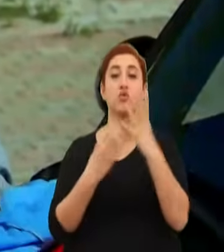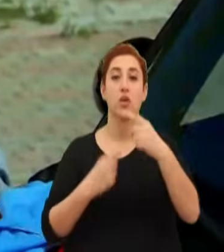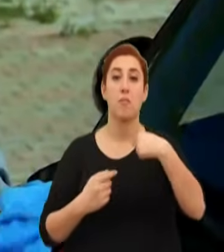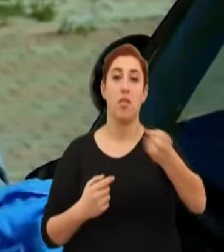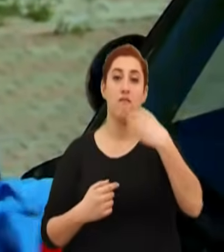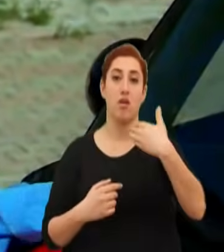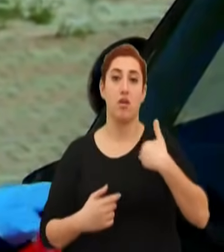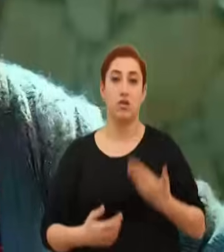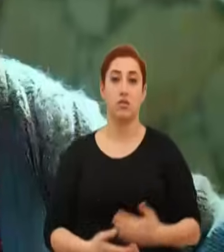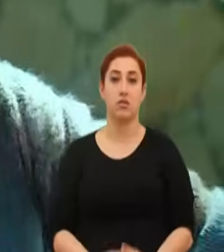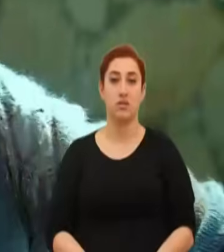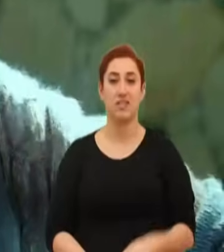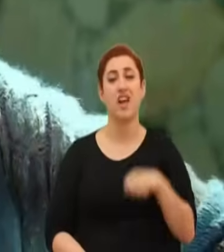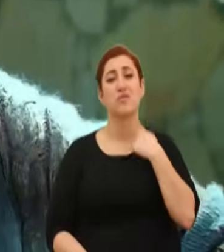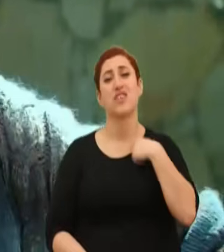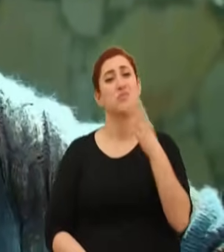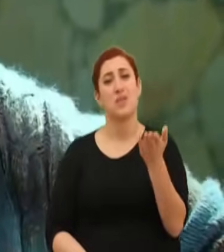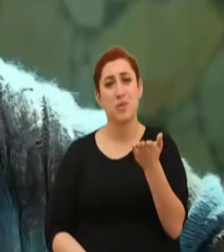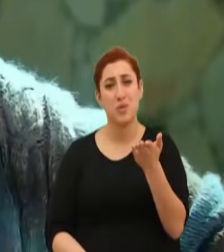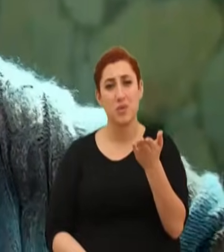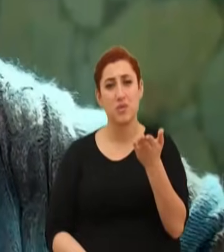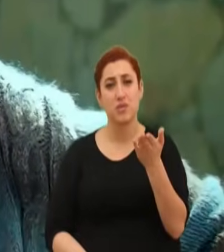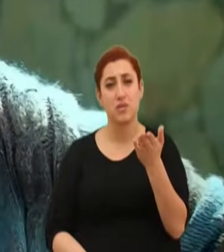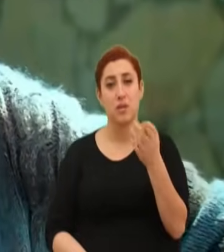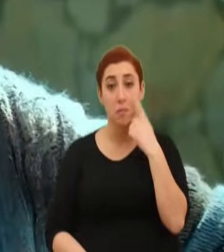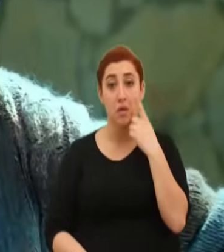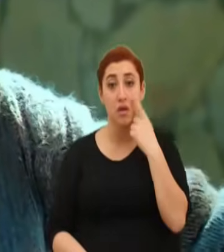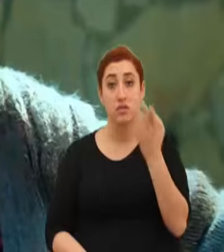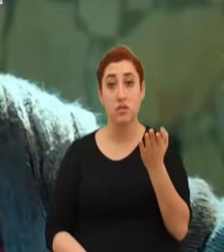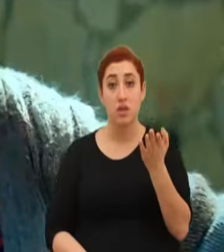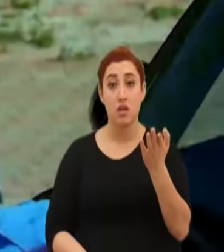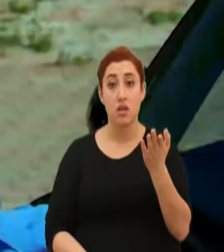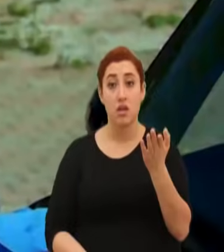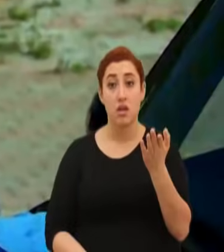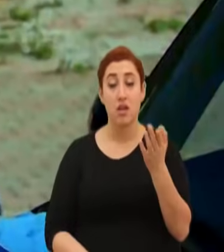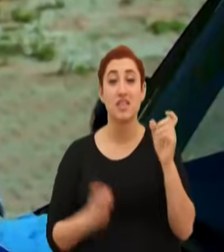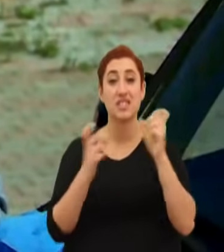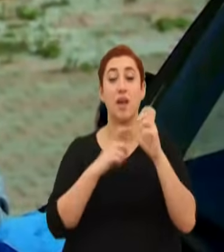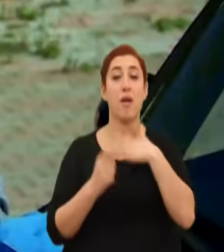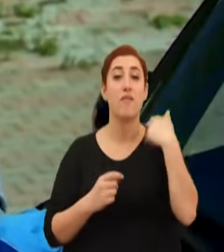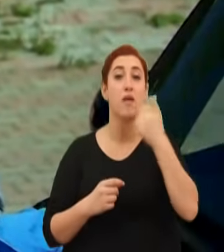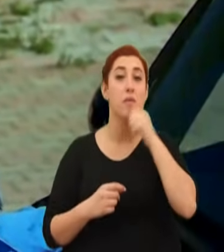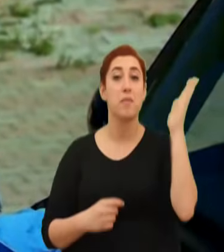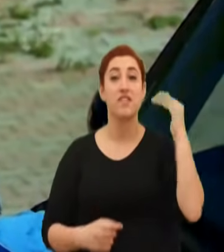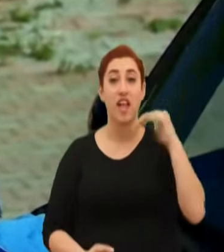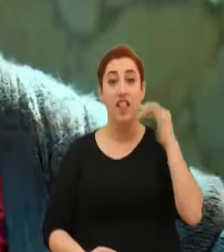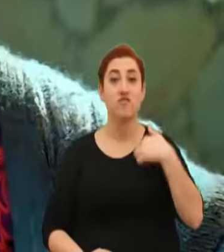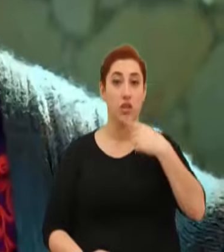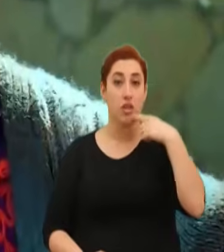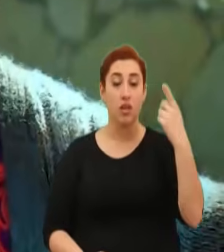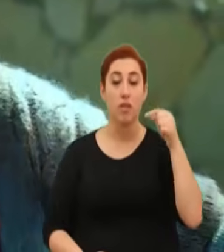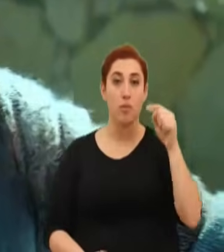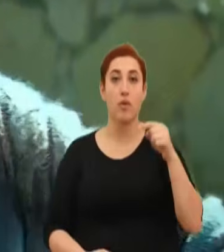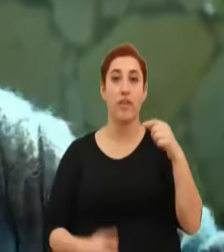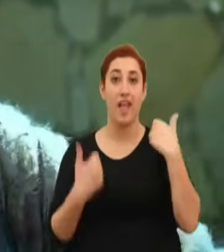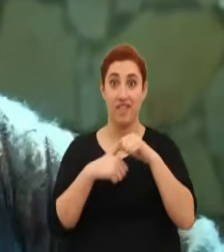olarak bana verdi. Ya saçmalıyorsun lan sen. Baksana. Sarp'ın anası babası gelecek dedim. He.